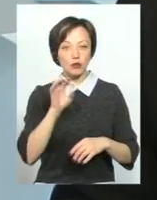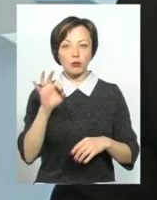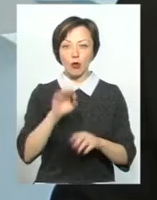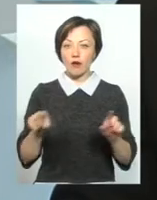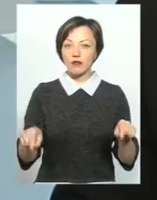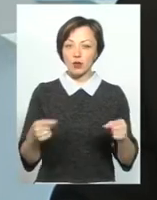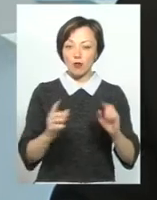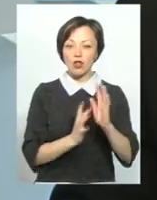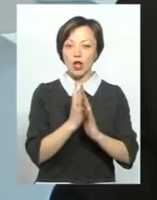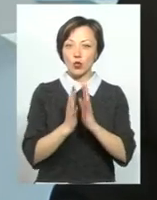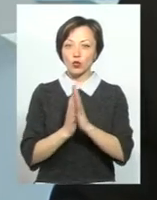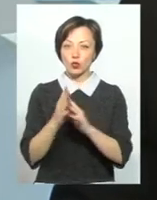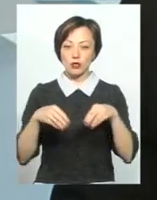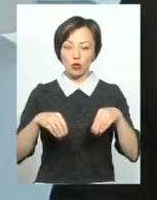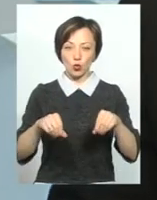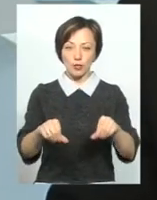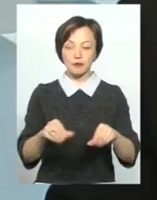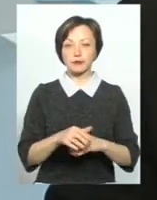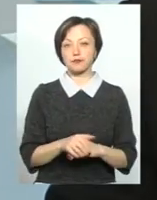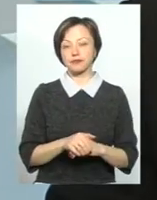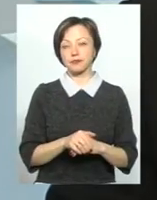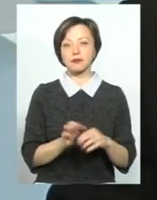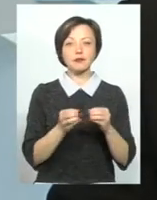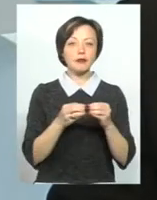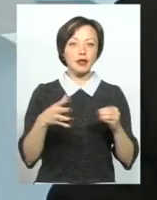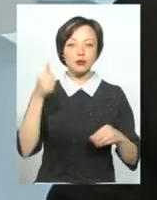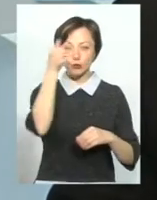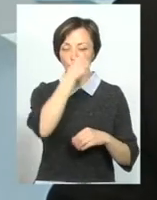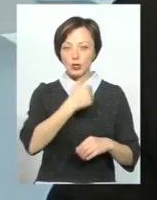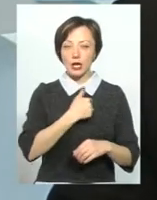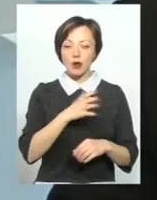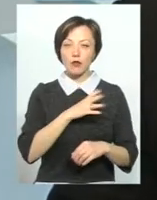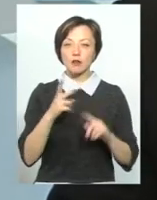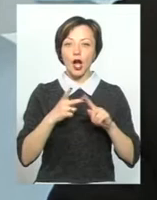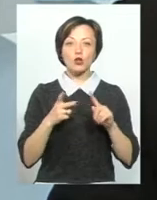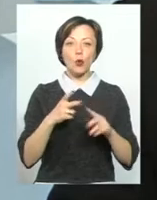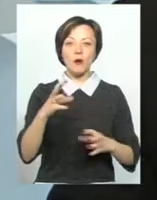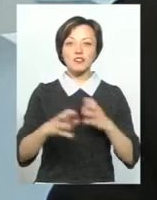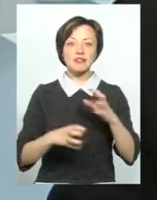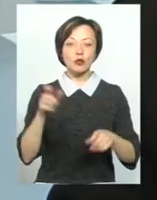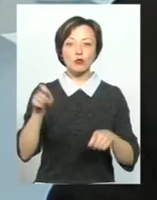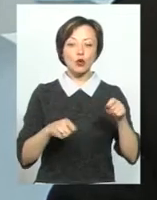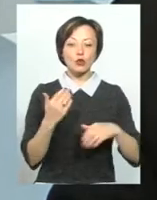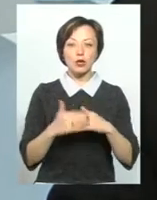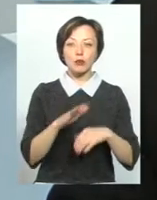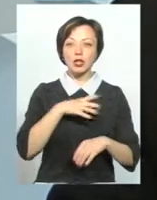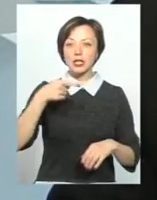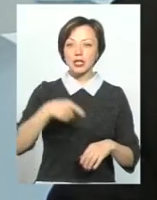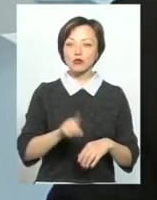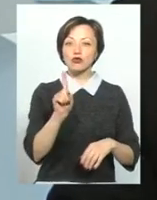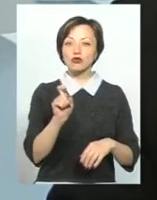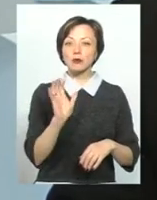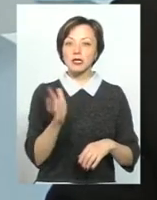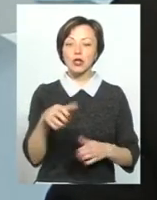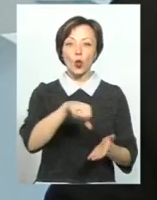відновлення родючості ґрунтів. В 2015 році я був на 2-му всесвітньому конгресі, де вже було